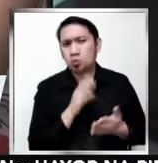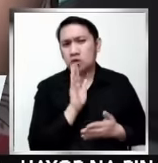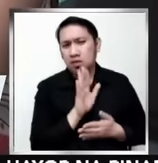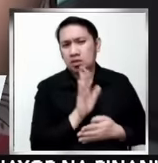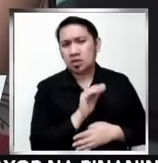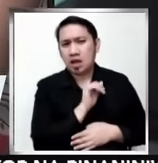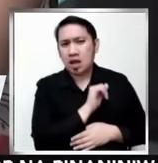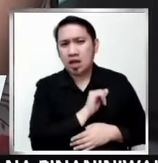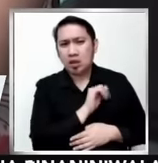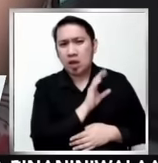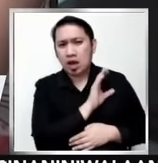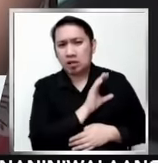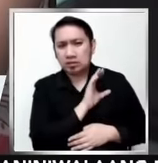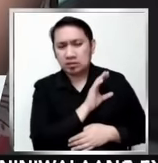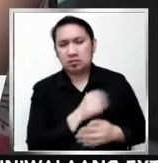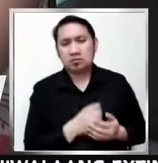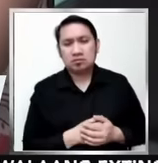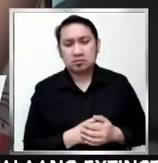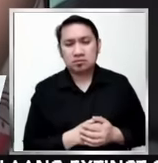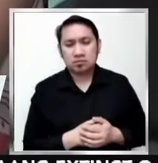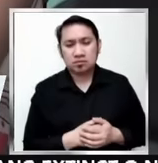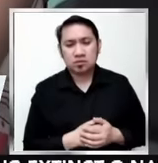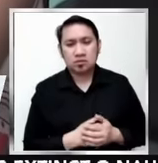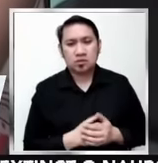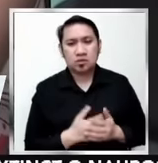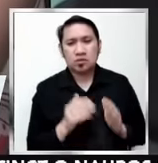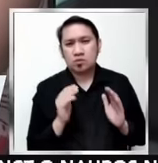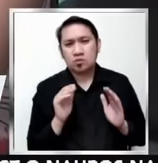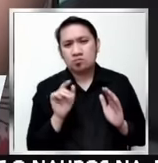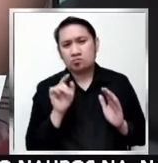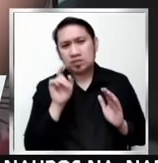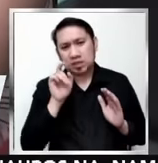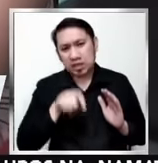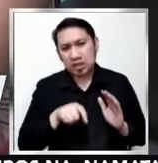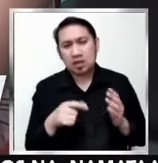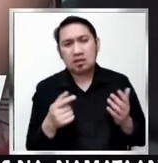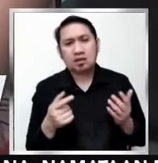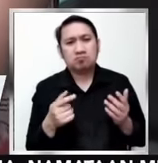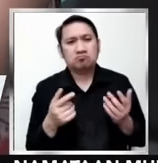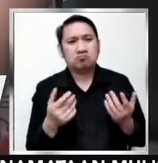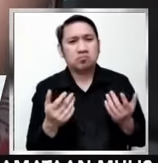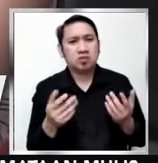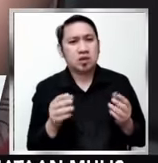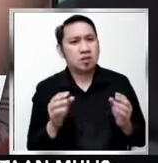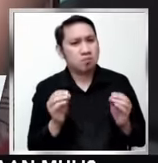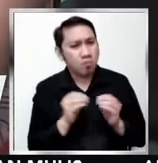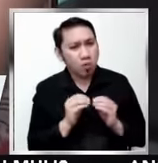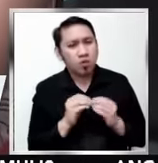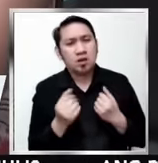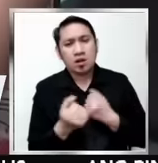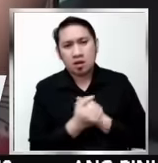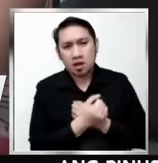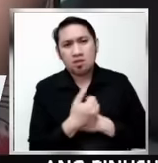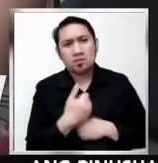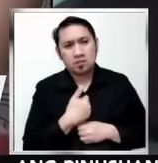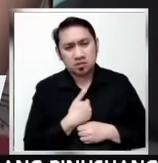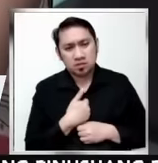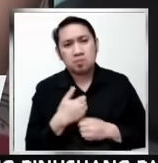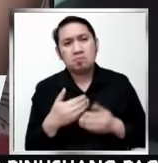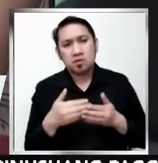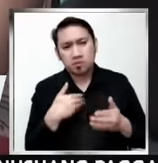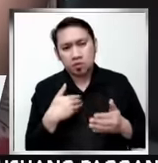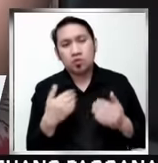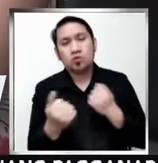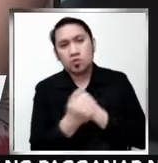Umalis na po dapat sila sa sitwasyon na yun. Parang dapat mas mahalin muna nila yung sarili nila bago sila magmahal ng ibang tao.